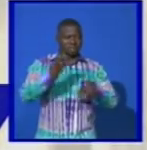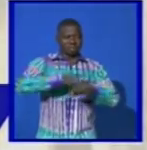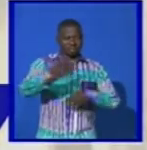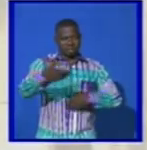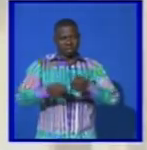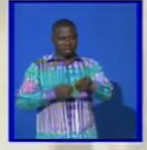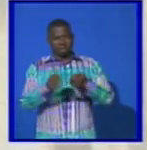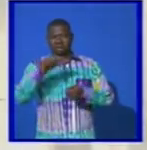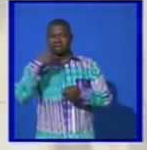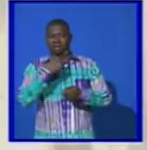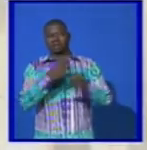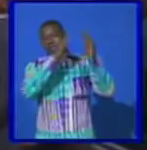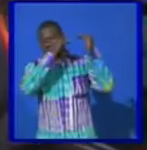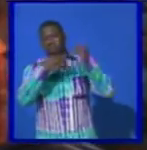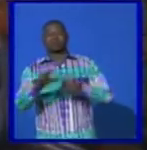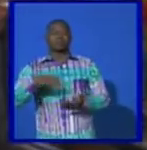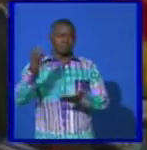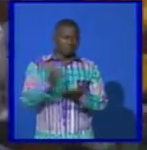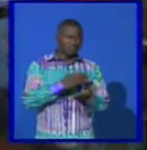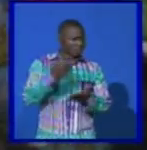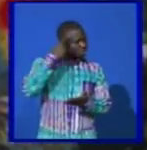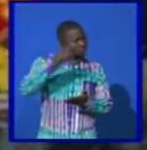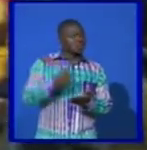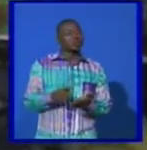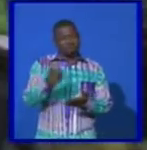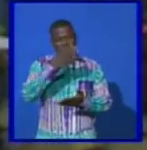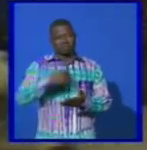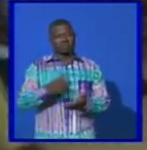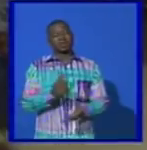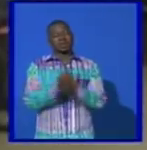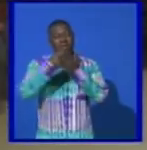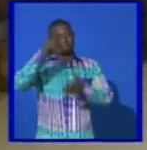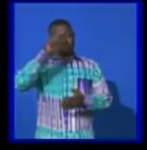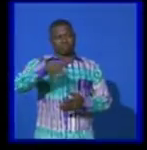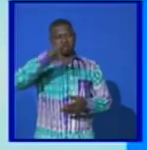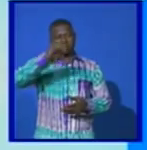espère, contribueront à la mise en œuvre réussie du PNDS.